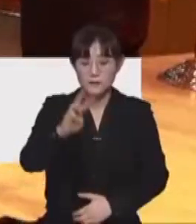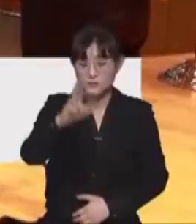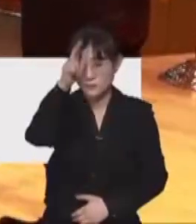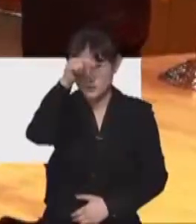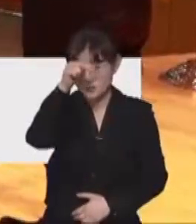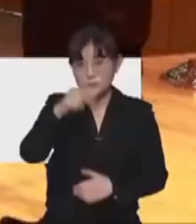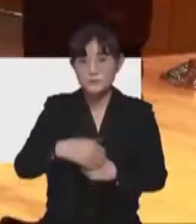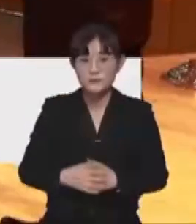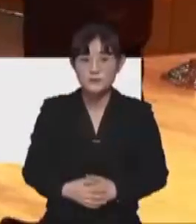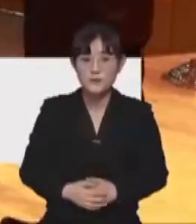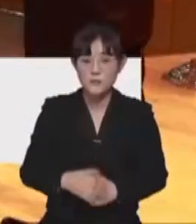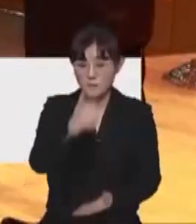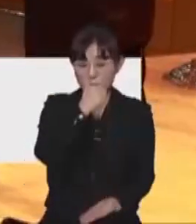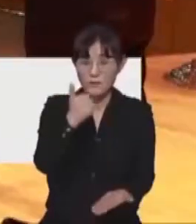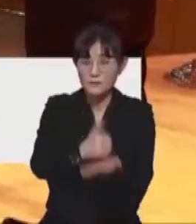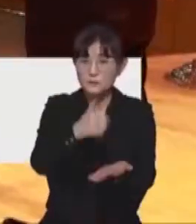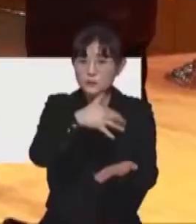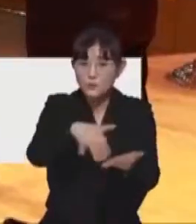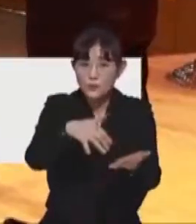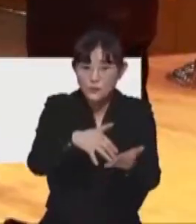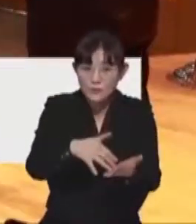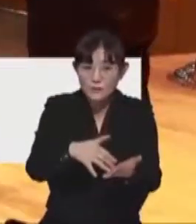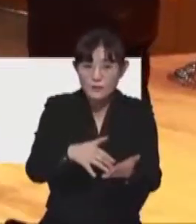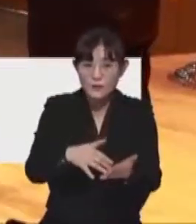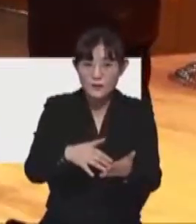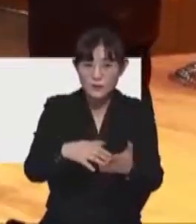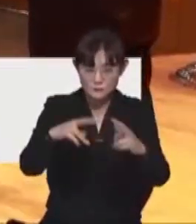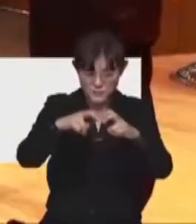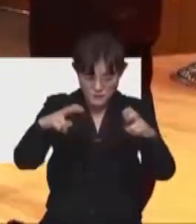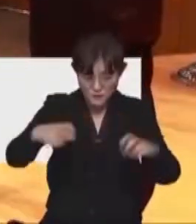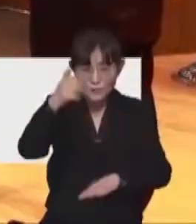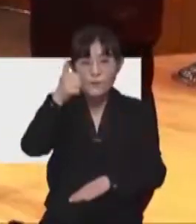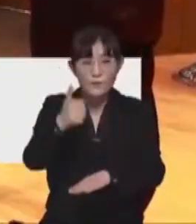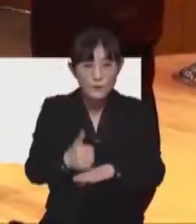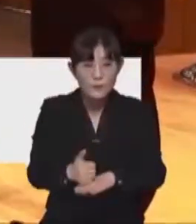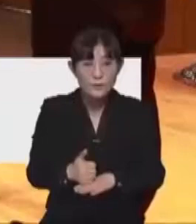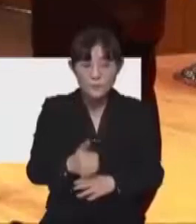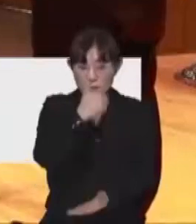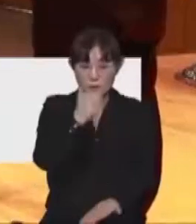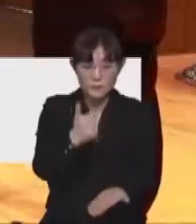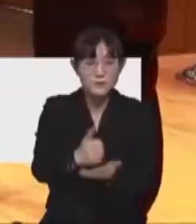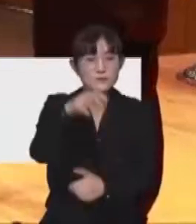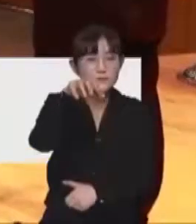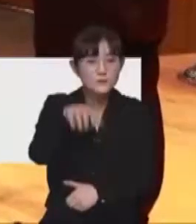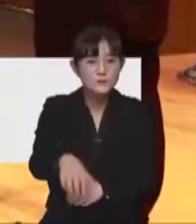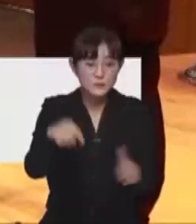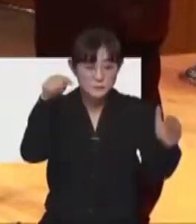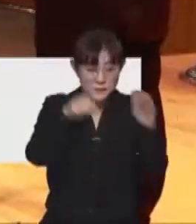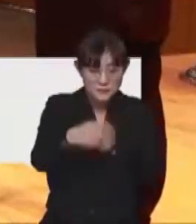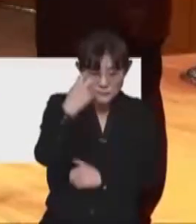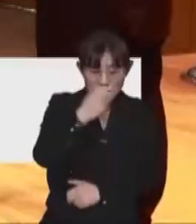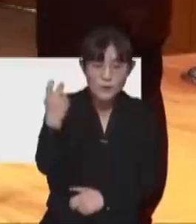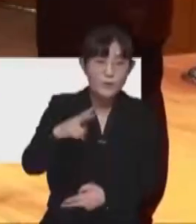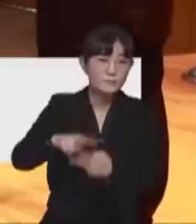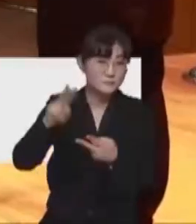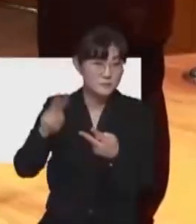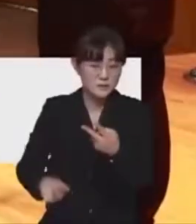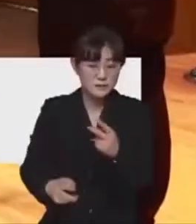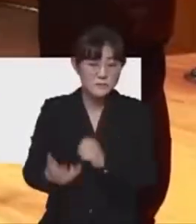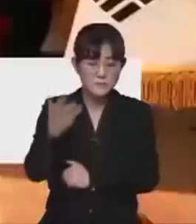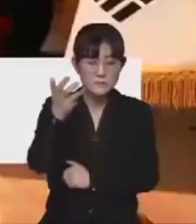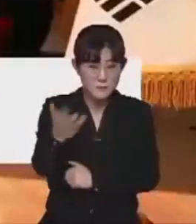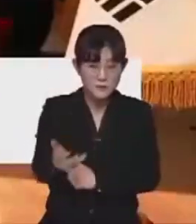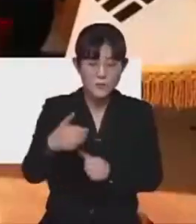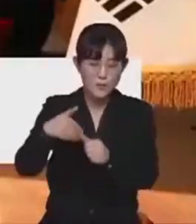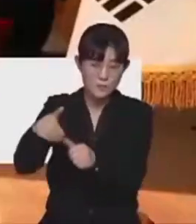광주경찰청은 범죄통계와 각종 치안정보 분석 결과를 바탕으로 범죄 취약장소에 기동순찰대와 형사기동대를